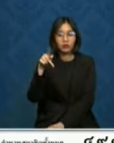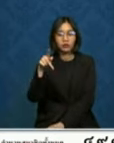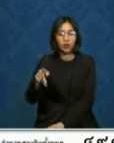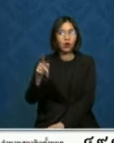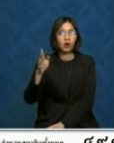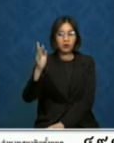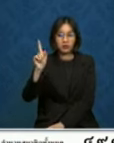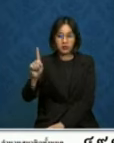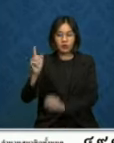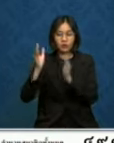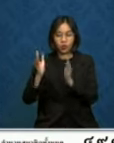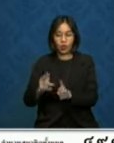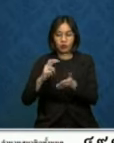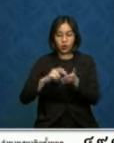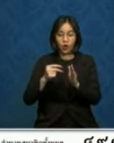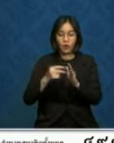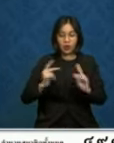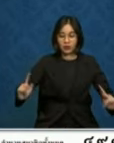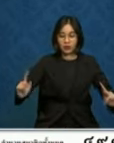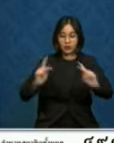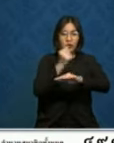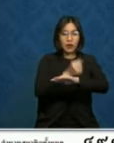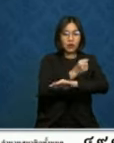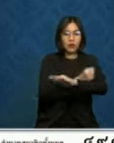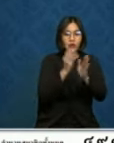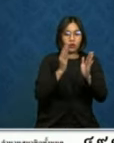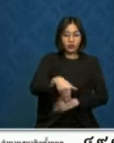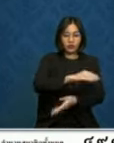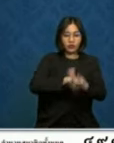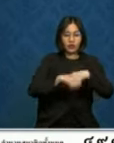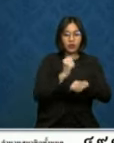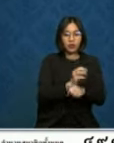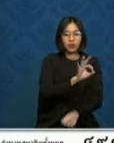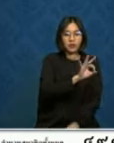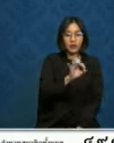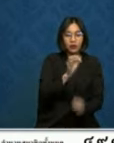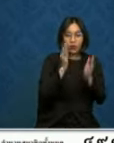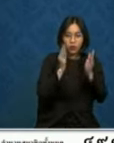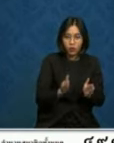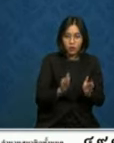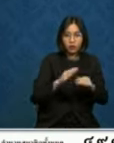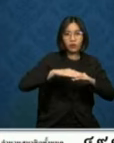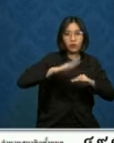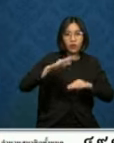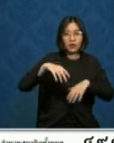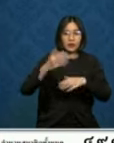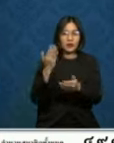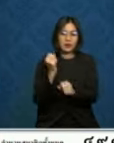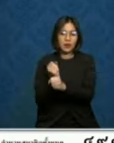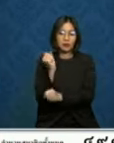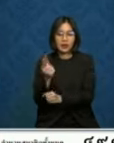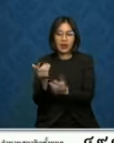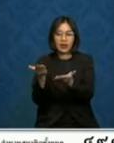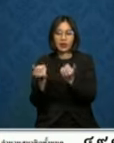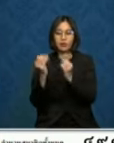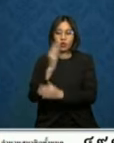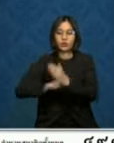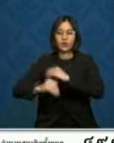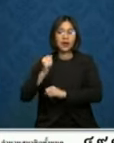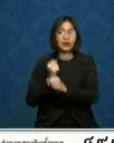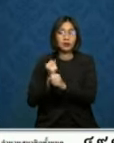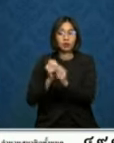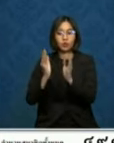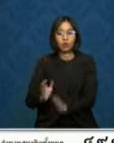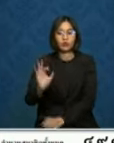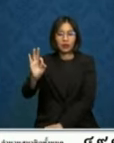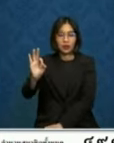นนั่นหมายความว่ากระทรวงแรงงานมีผู้ปฏิบัติงานจำนวน900กว่าคนต้องจัดจ้างคนพิการทำงานอย่างน้อย9